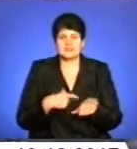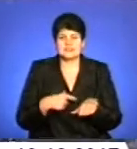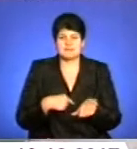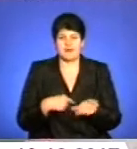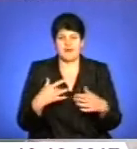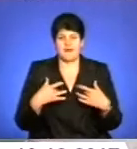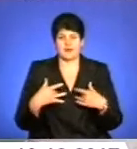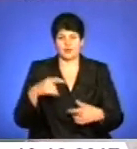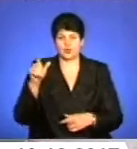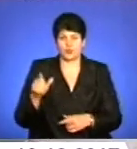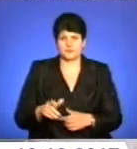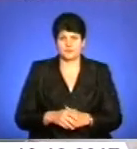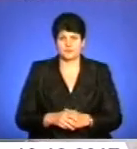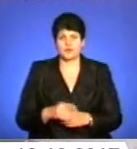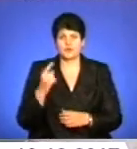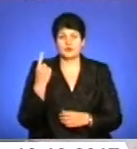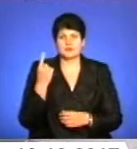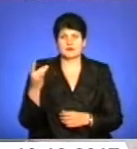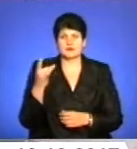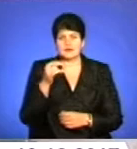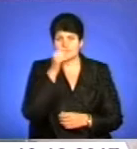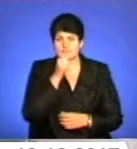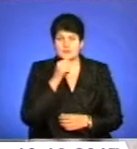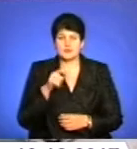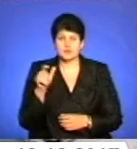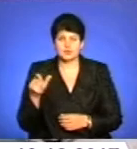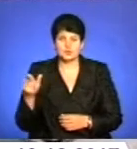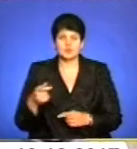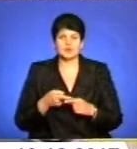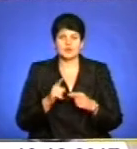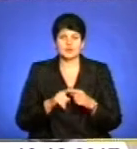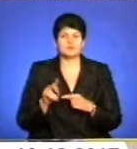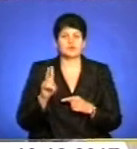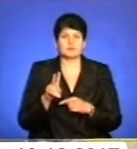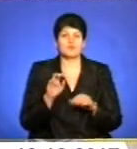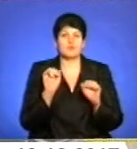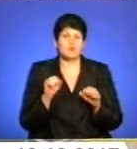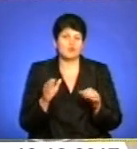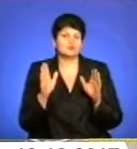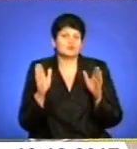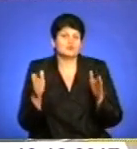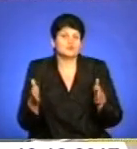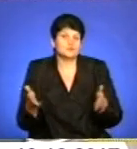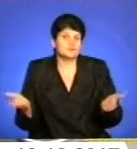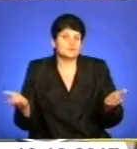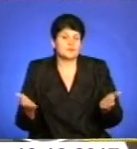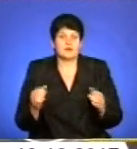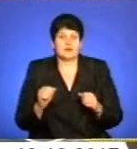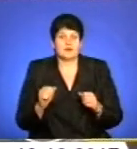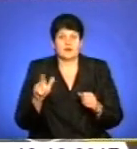екран. Один раз у місяць люди, пасажири цього тролейбусу, зможуть стати такими